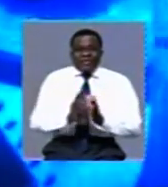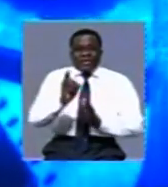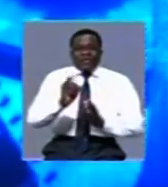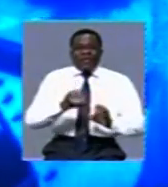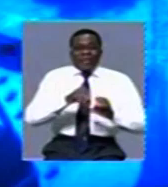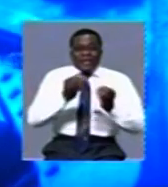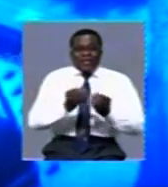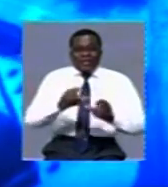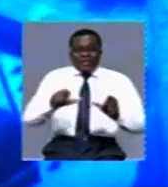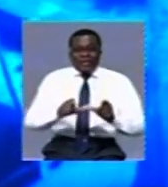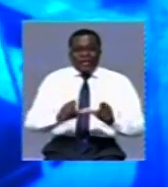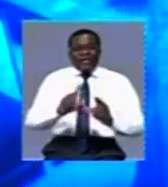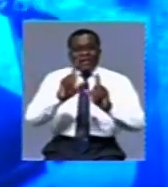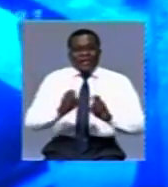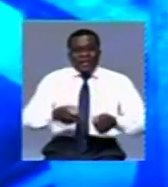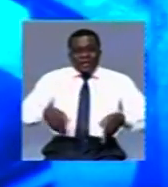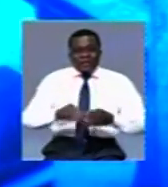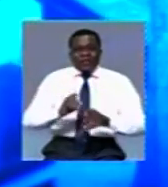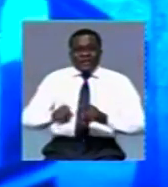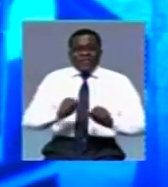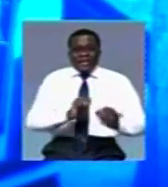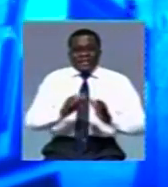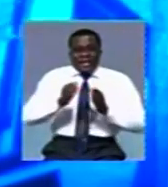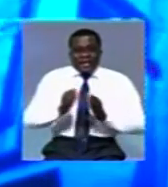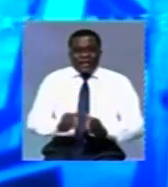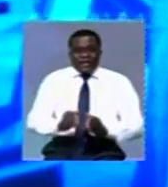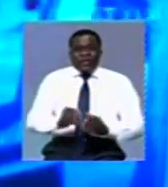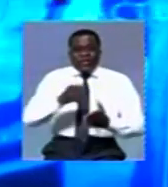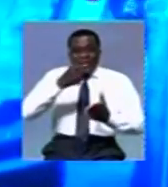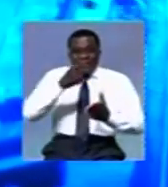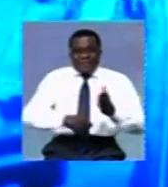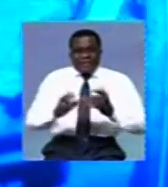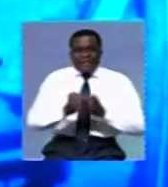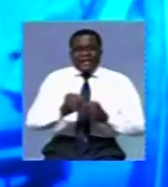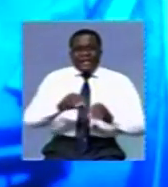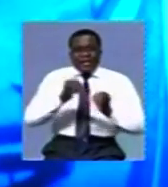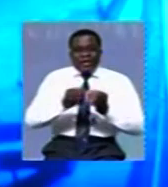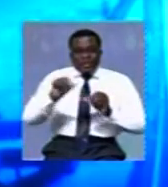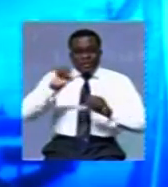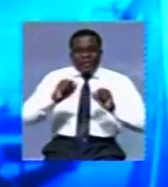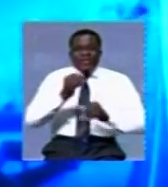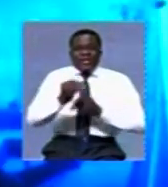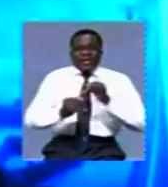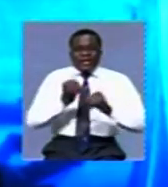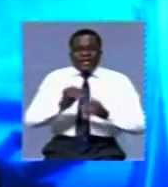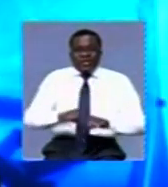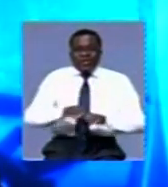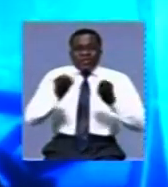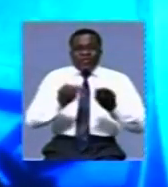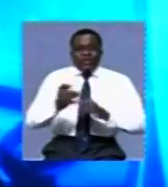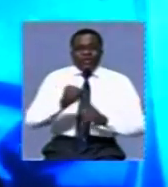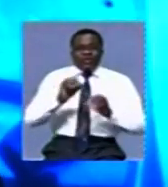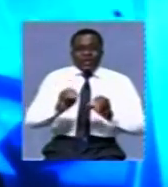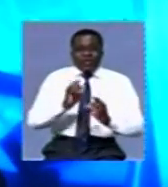des collectivités locales? La question réunit divers acteurs de la fiscalité à un colloque scientifique international ouvert aujourd'hui à